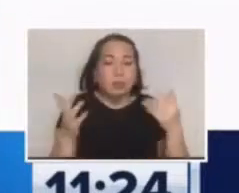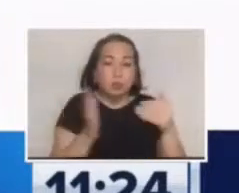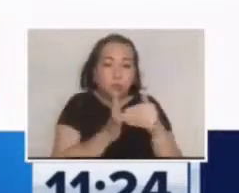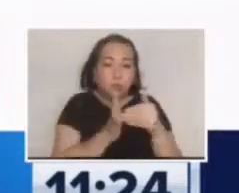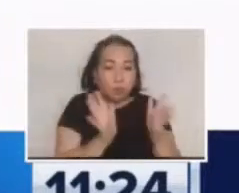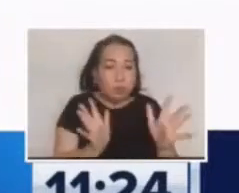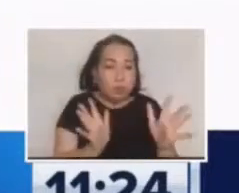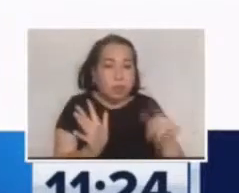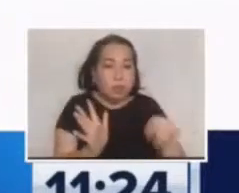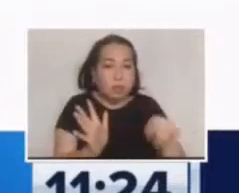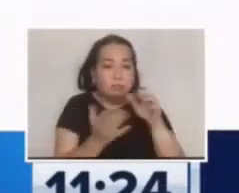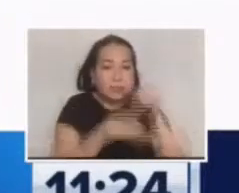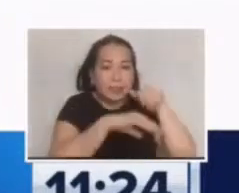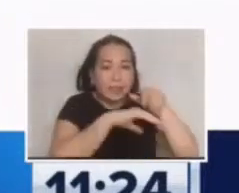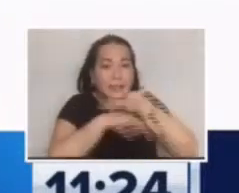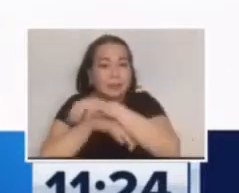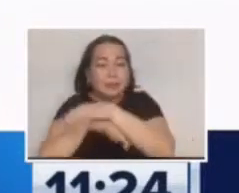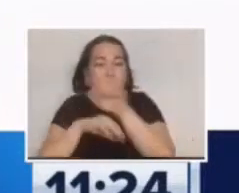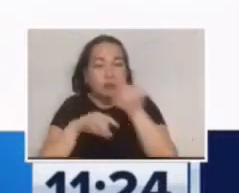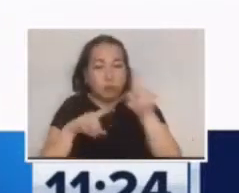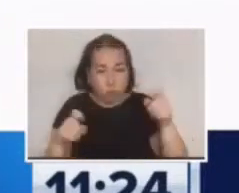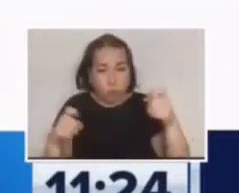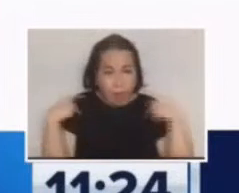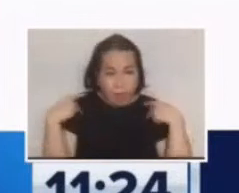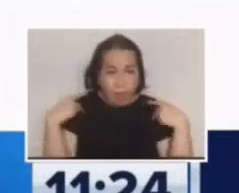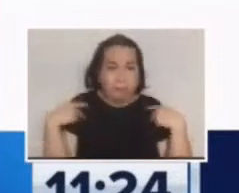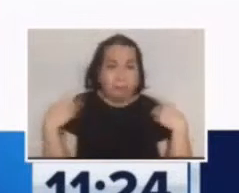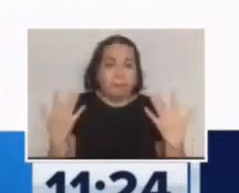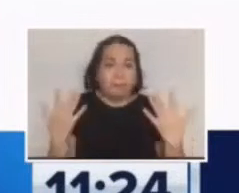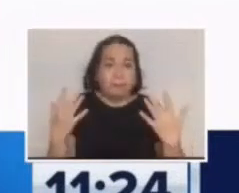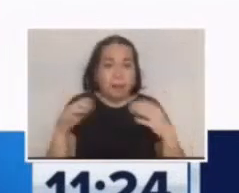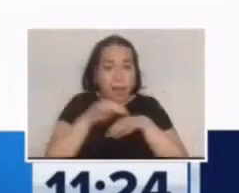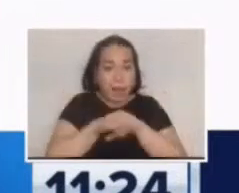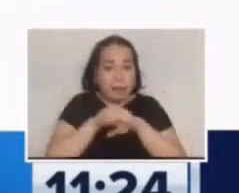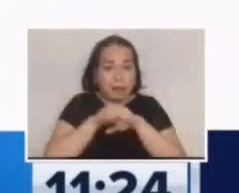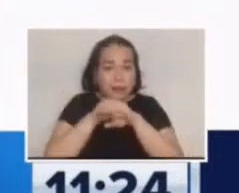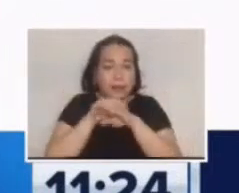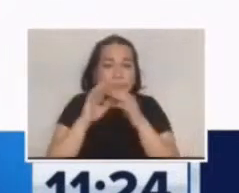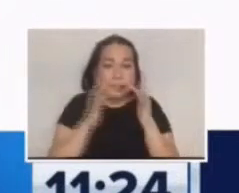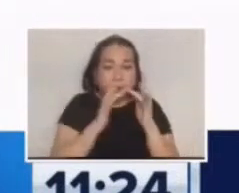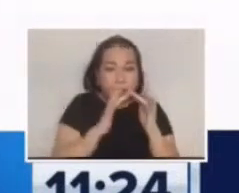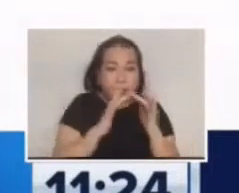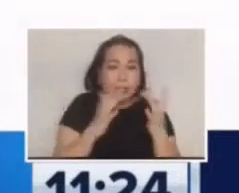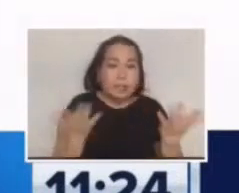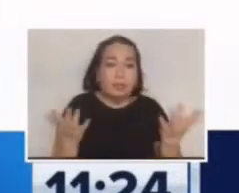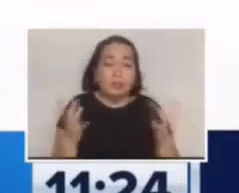education. At kaya nga tayo nagbigay ng palugit ng paghahanda mula